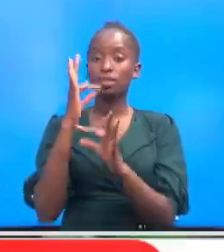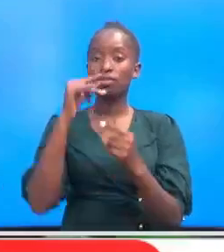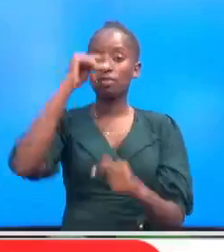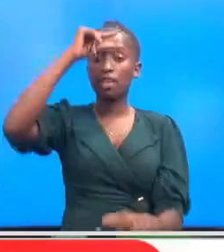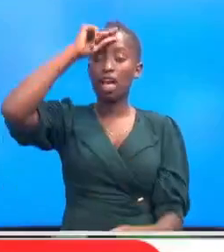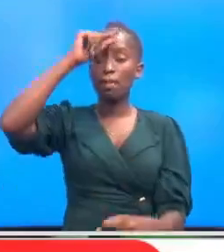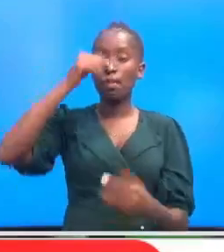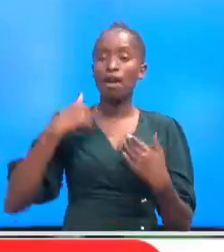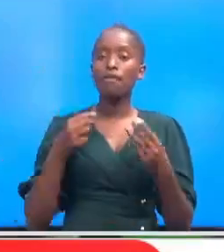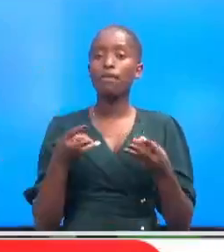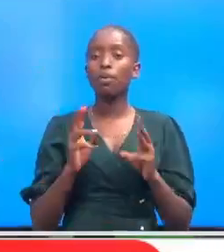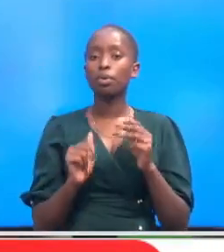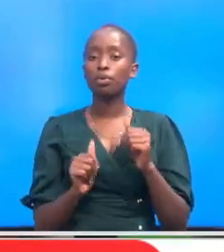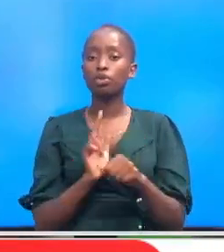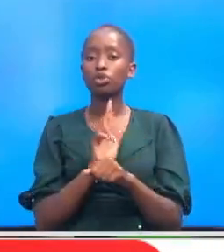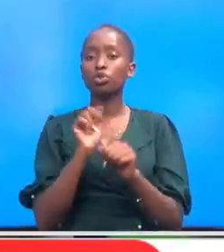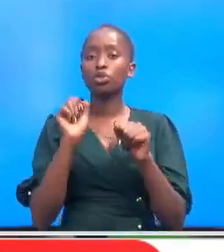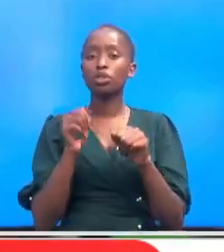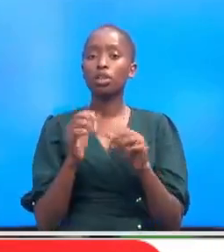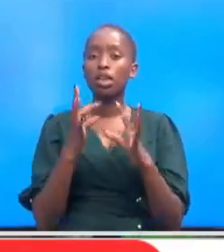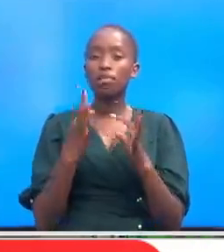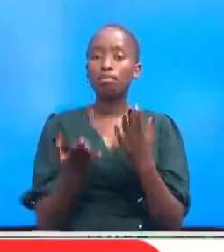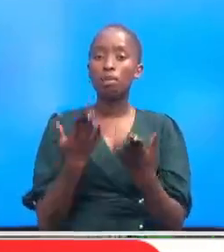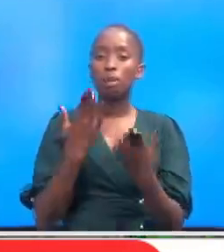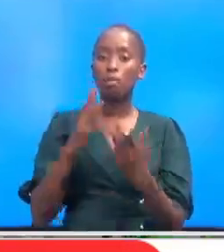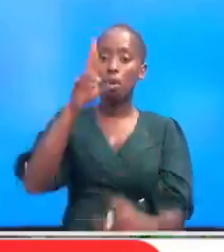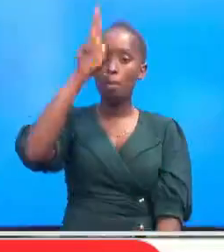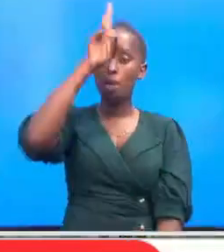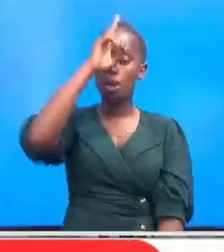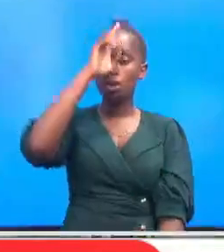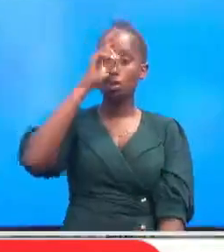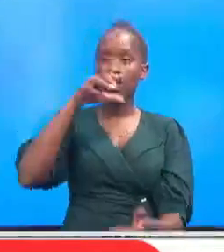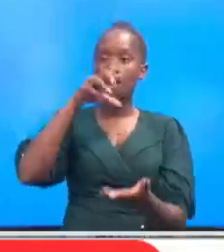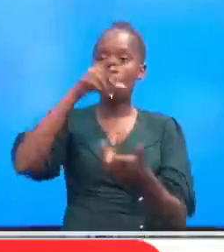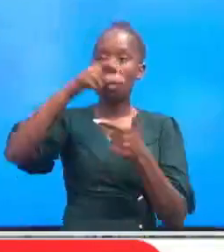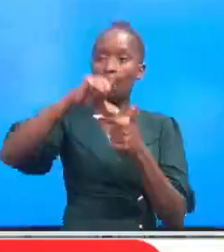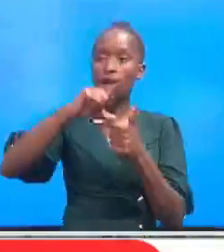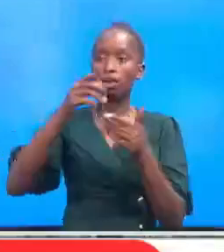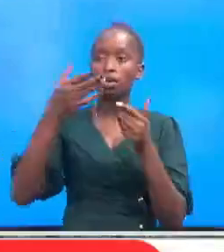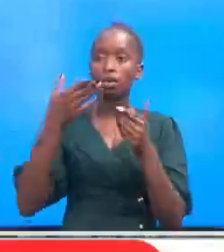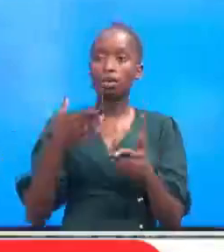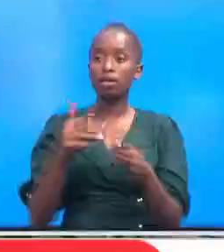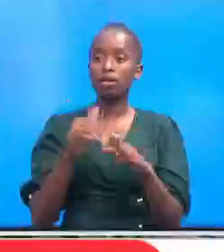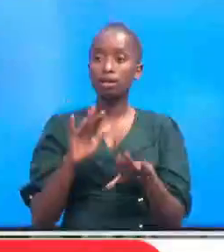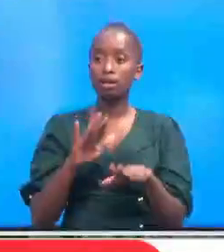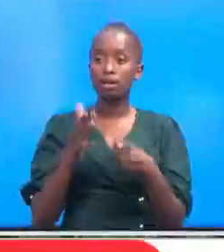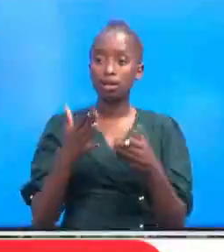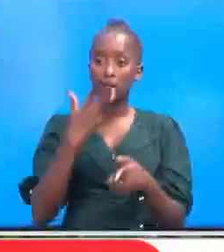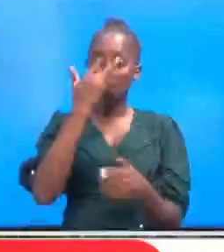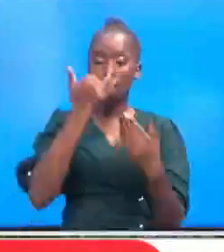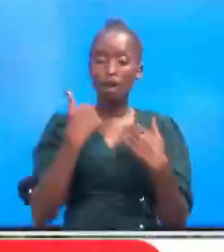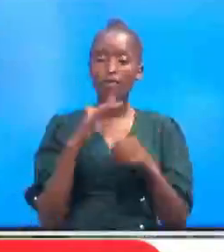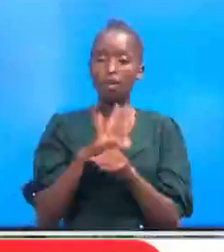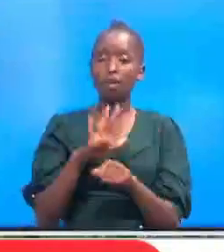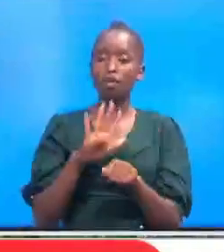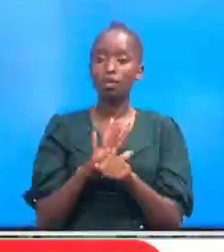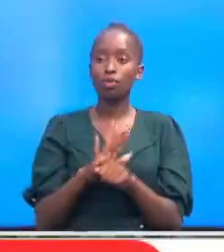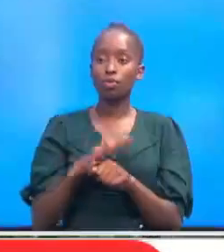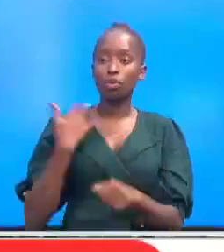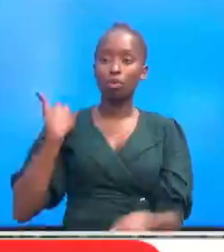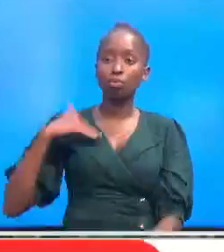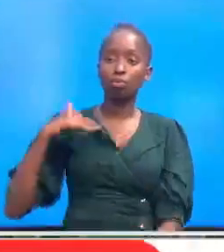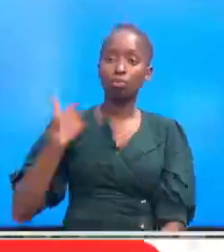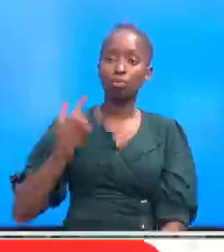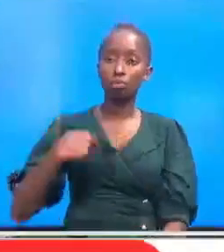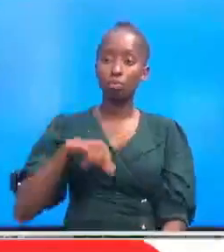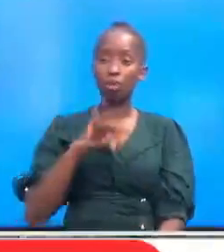inaweza tumiwa Kama ni Askari waweze kuongezewa katika hii kangai kwa sababu kuna wewezi Wengi sana sana Sasa tunaomba Sisi